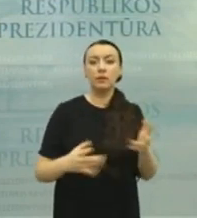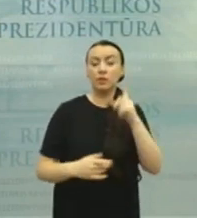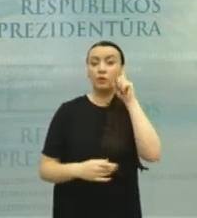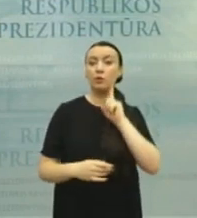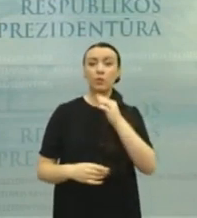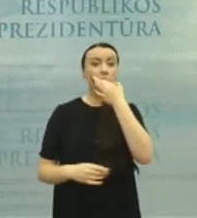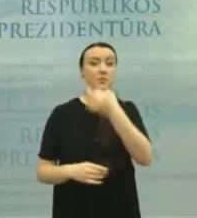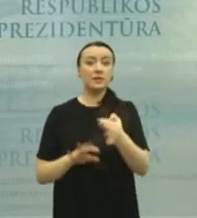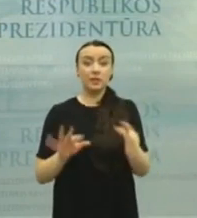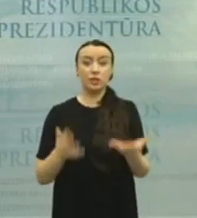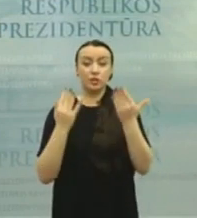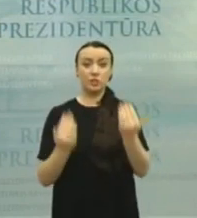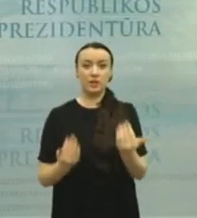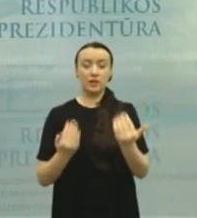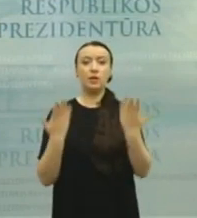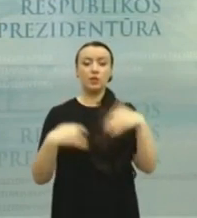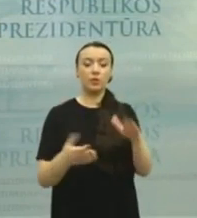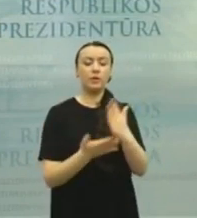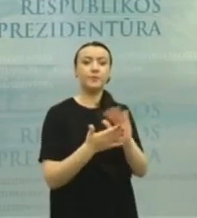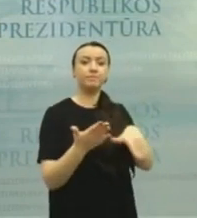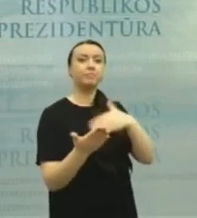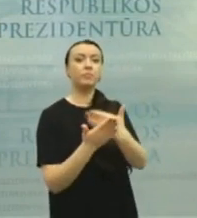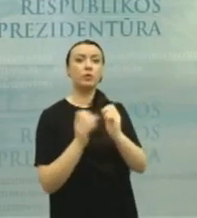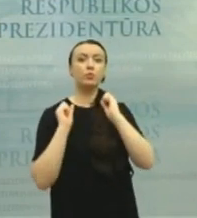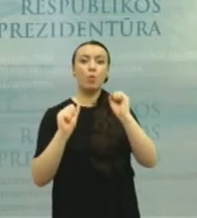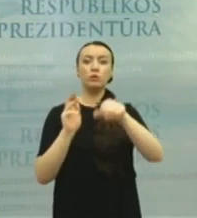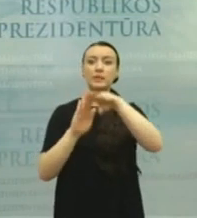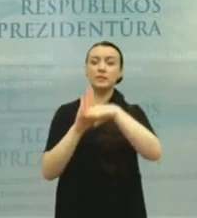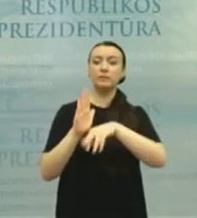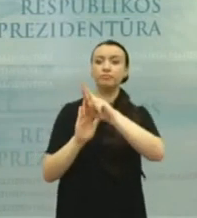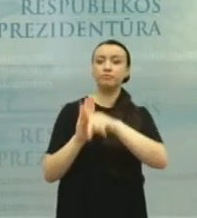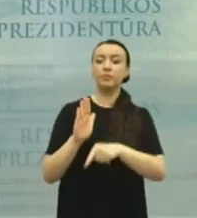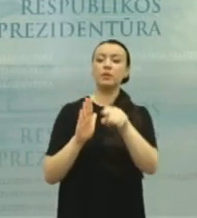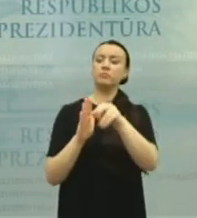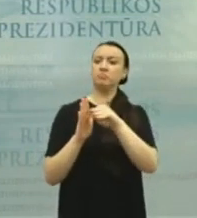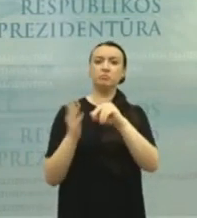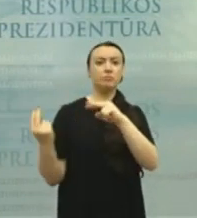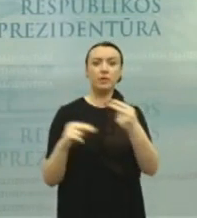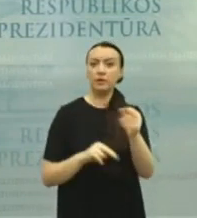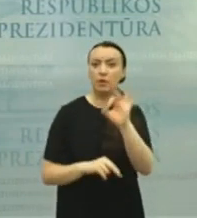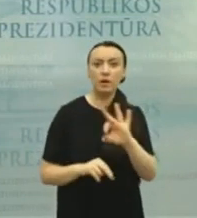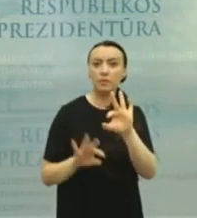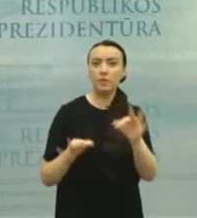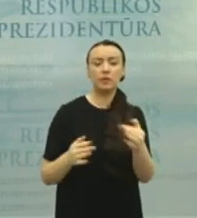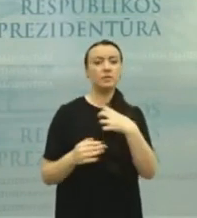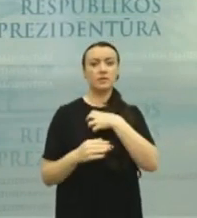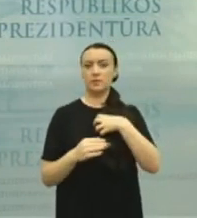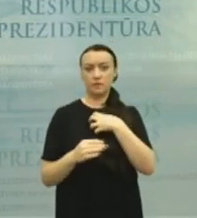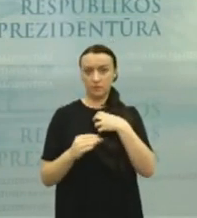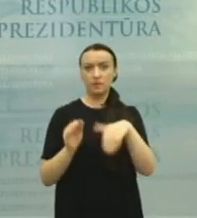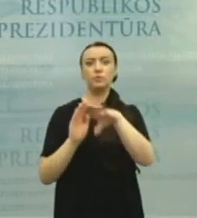norėčiau pabrėžti, kad jau šiandien yra pateiktas sporto įstatymo pakeitimas, kuriame yra numatyta visa eilė labai